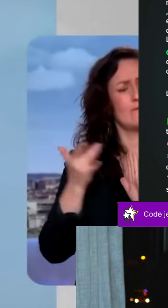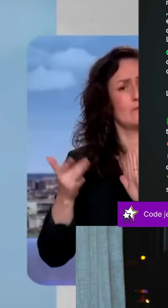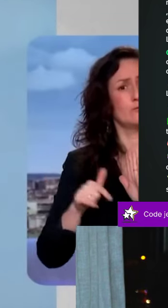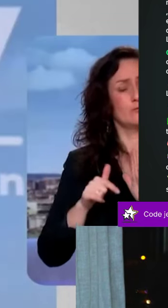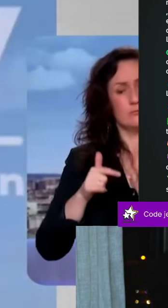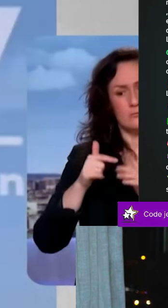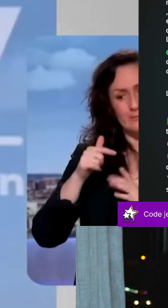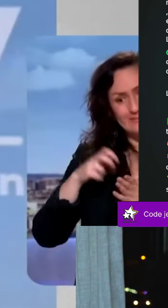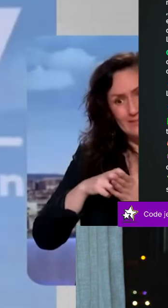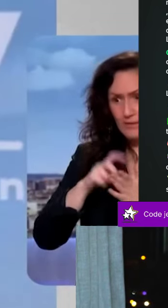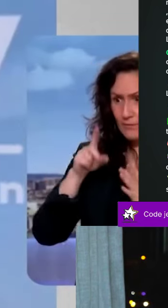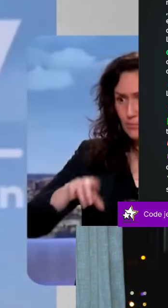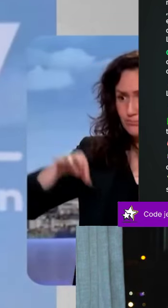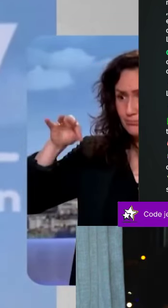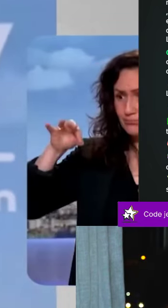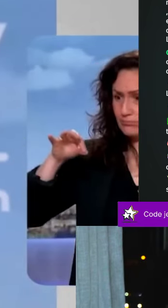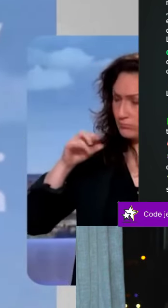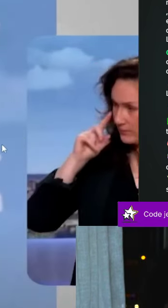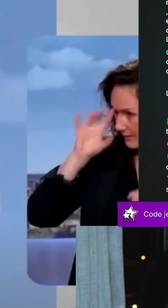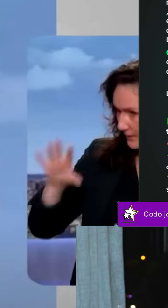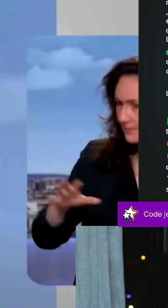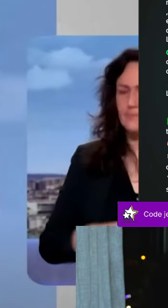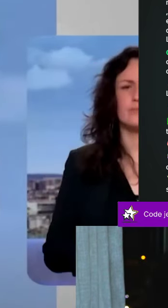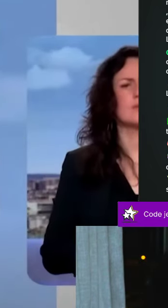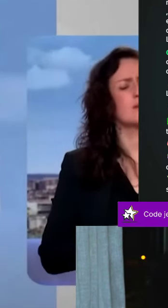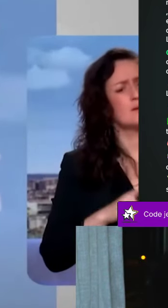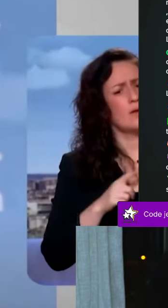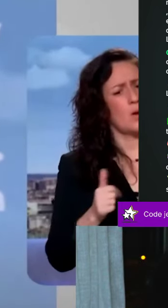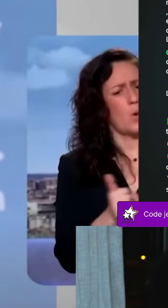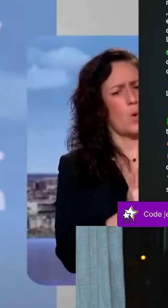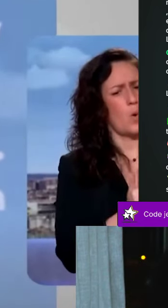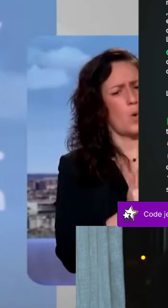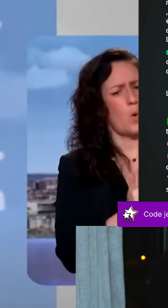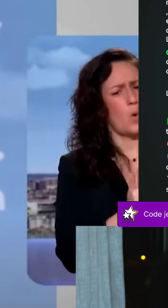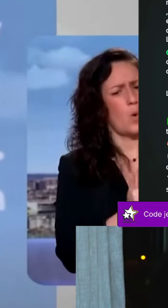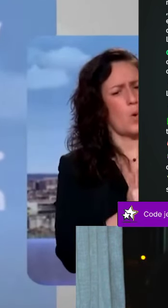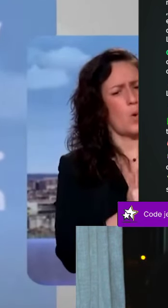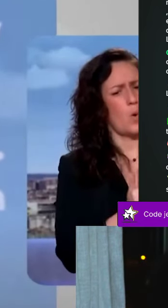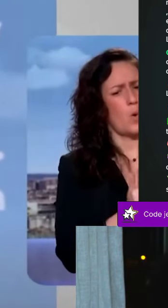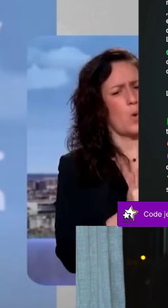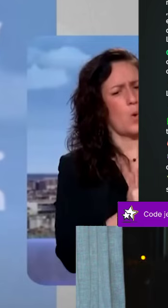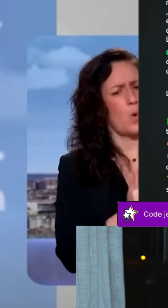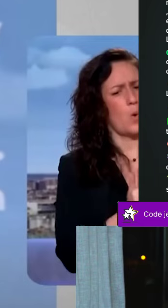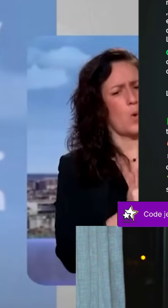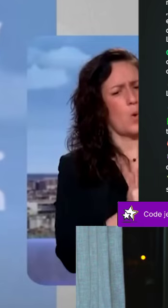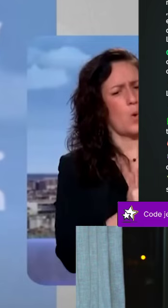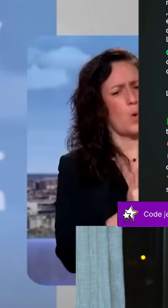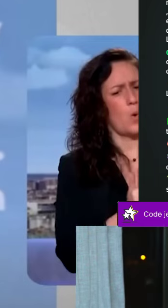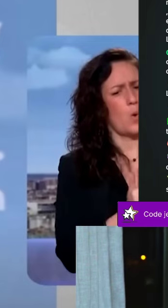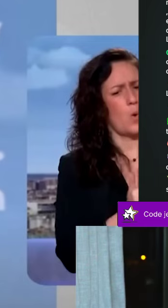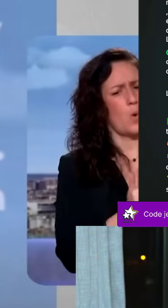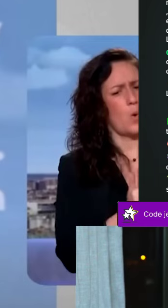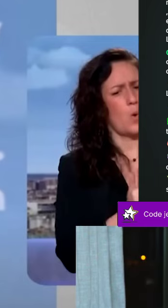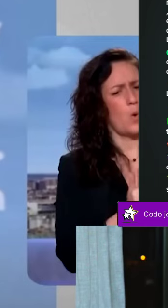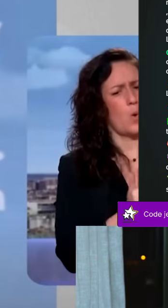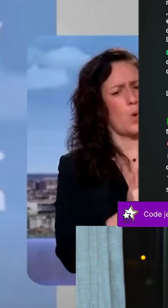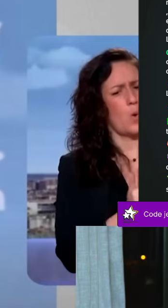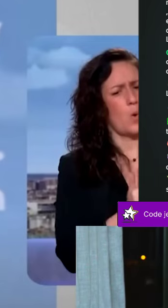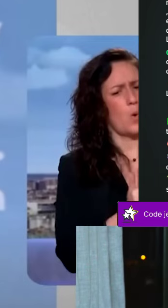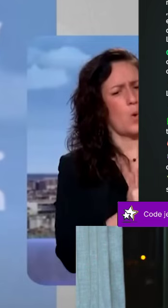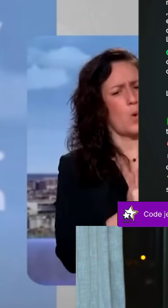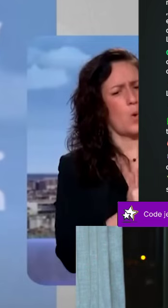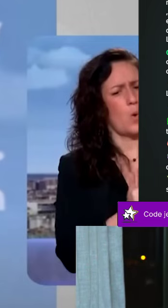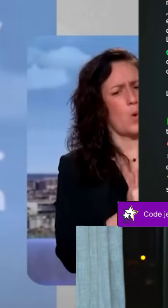mais d'abord c'est c'est pas de la responsabilité du ministère de l'intérieur c'est l'OF pra qui qui qui les revirement de Jean-Luc Mélenchon ou là il va se faire cuisiner les